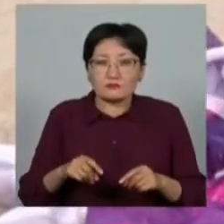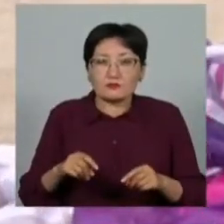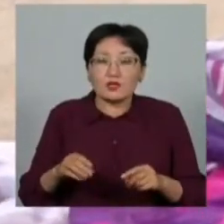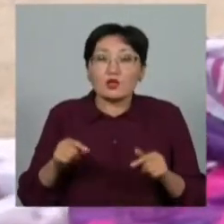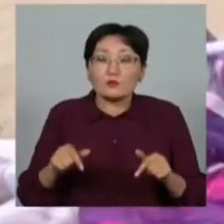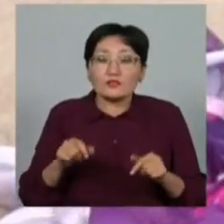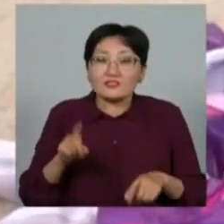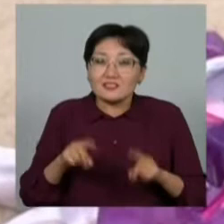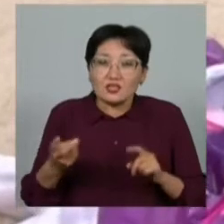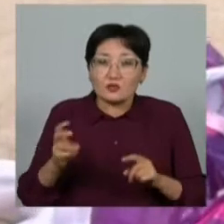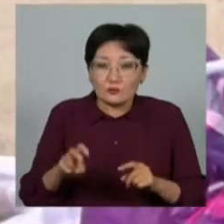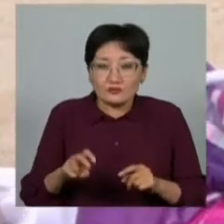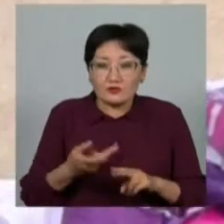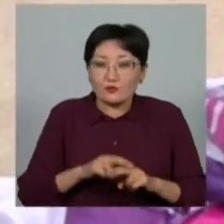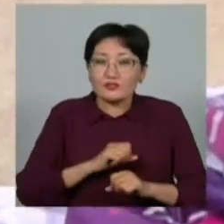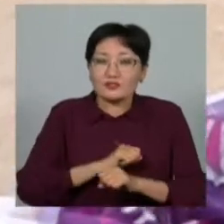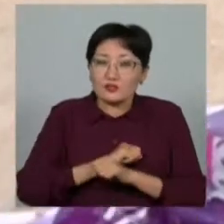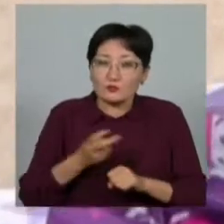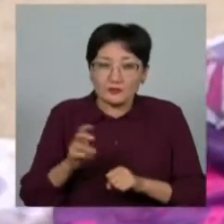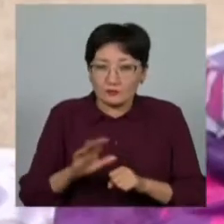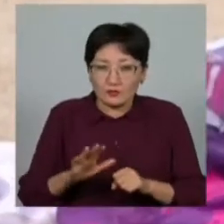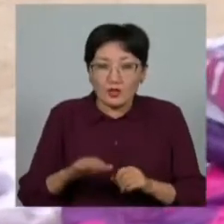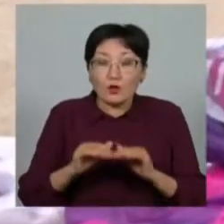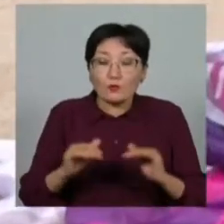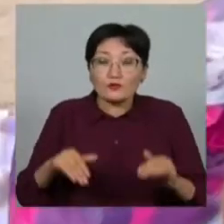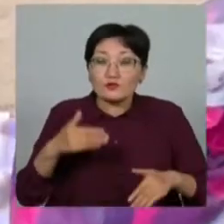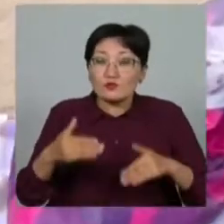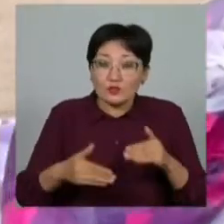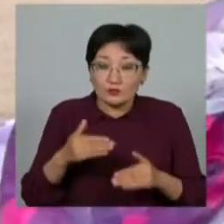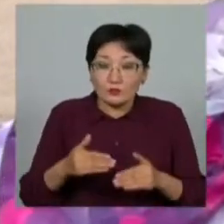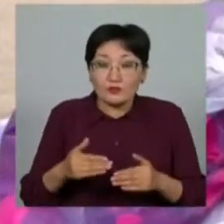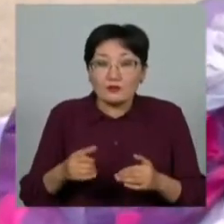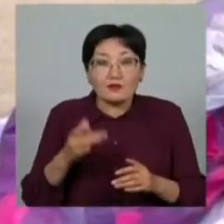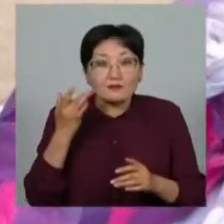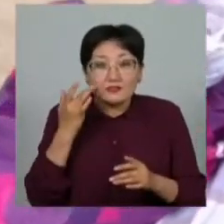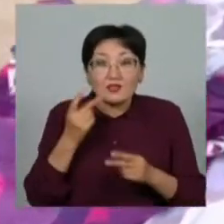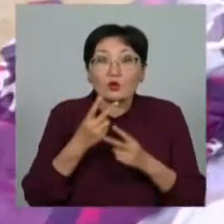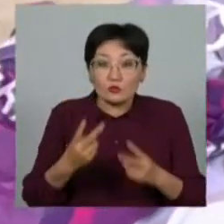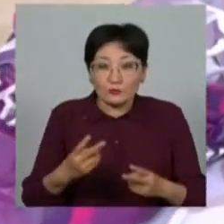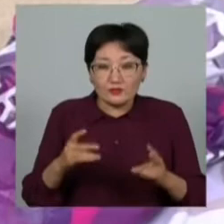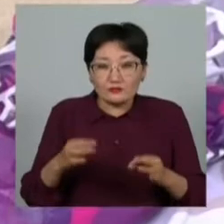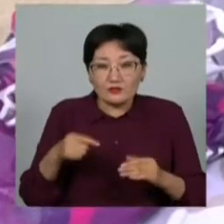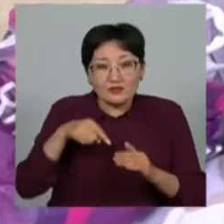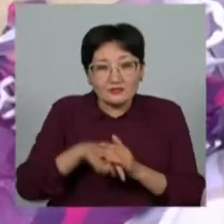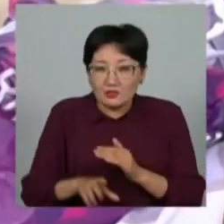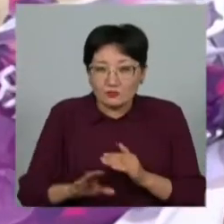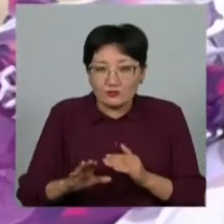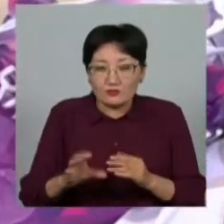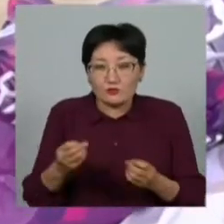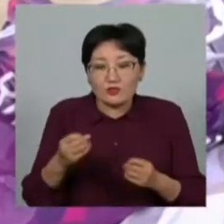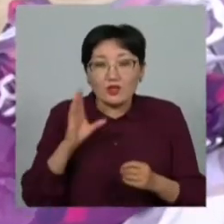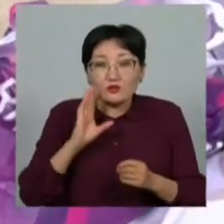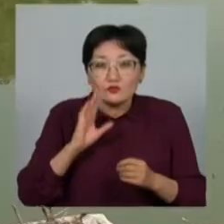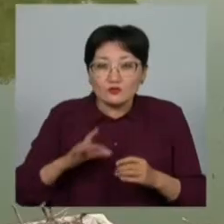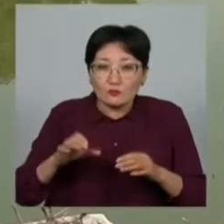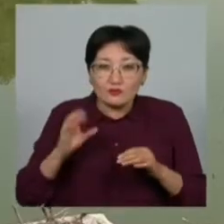Бұл жерге сирек келемін, аса демалуға келмейді ғой. Балалардың суға шомылып жүргенін әркез байқаймын. Бірақ терең емес қой, оның үстіне су